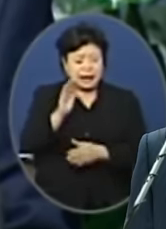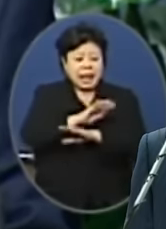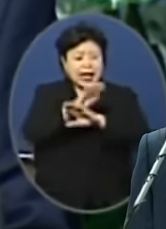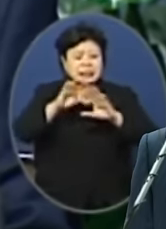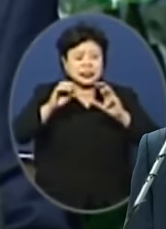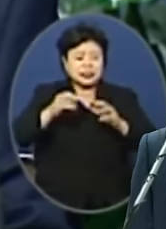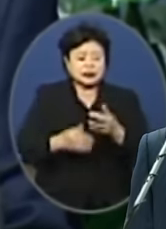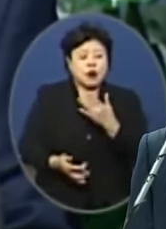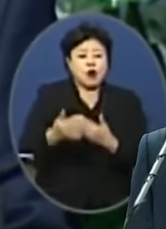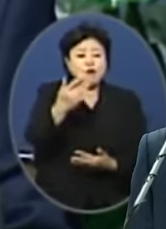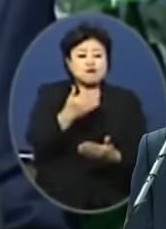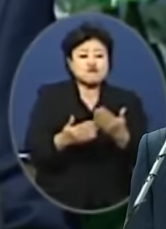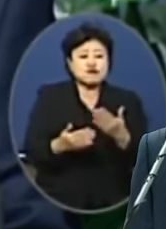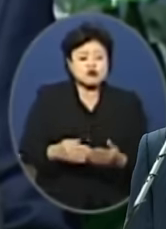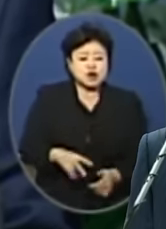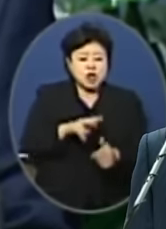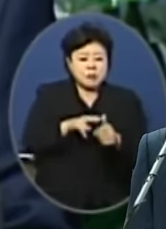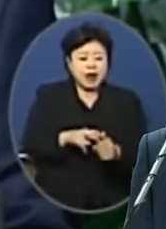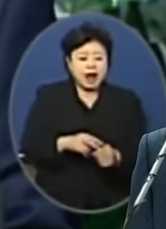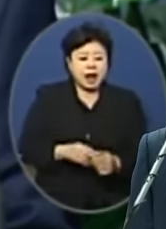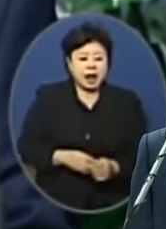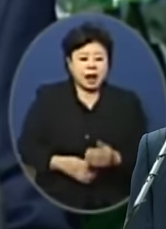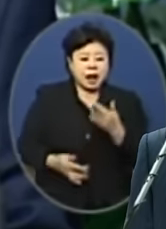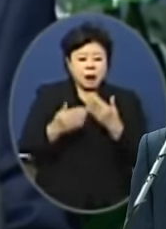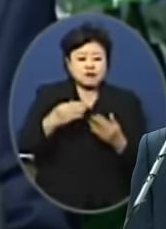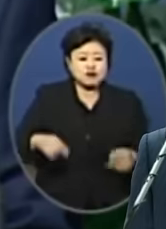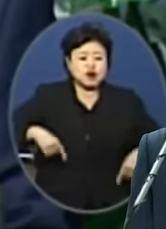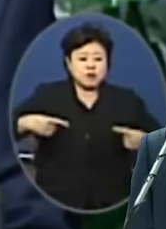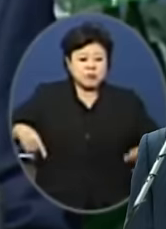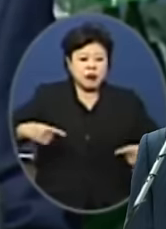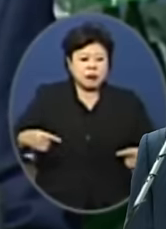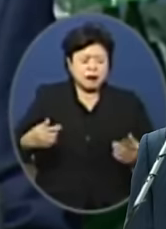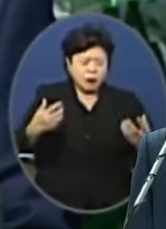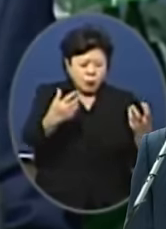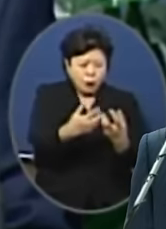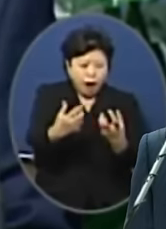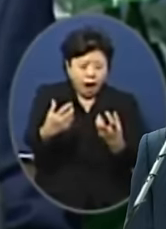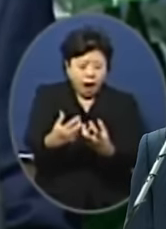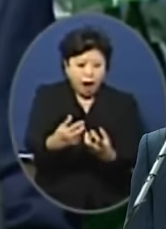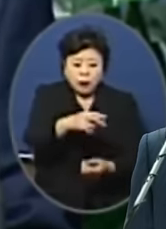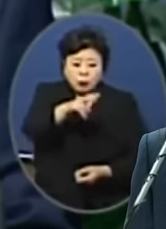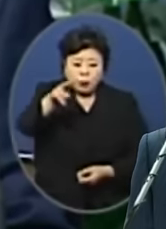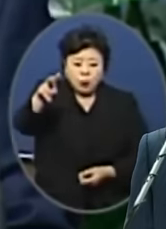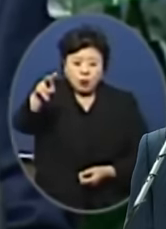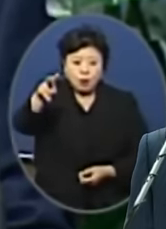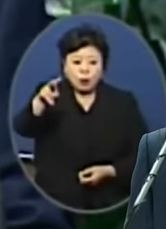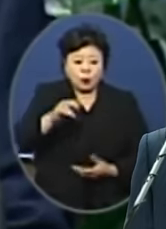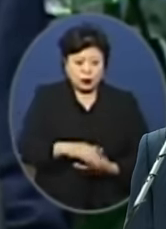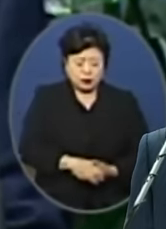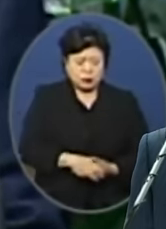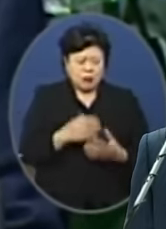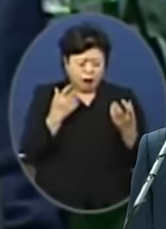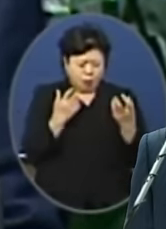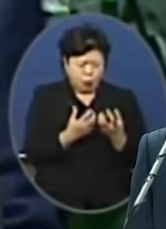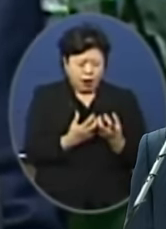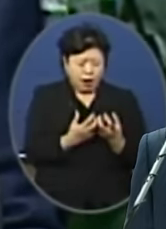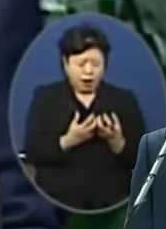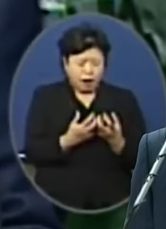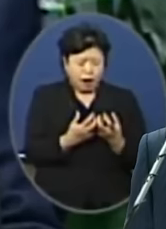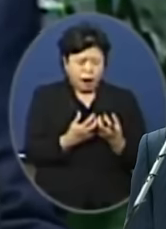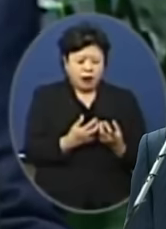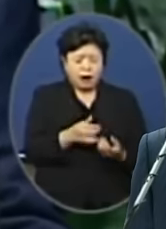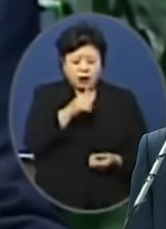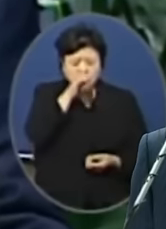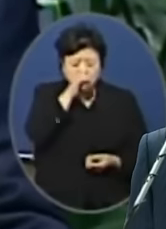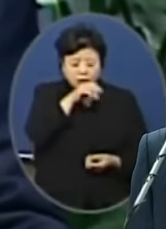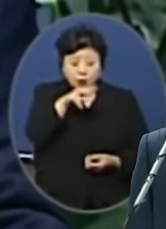하늘에서 불말 불병거가 온 산천을 덮었습니다. 그 사이를 꽉 메워서 있으니까